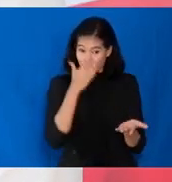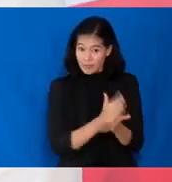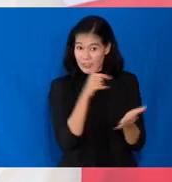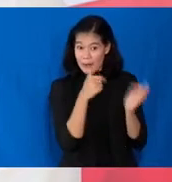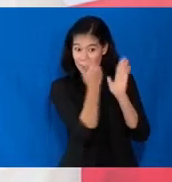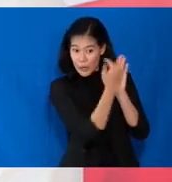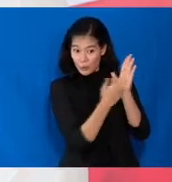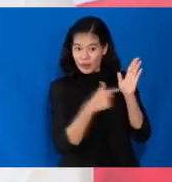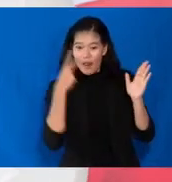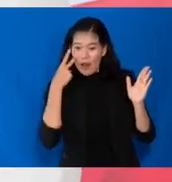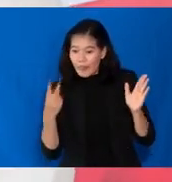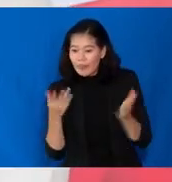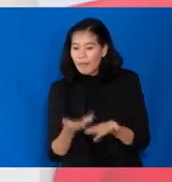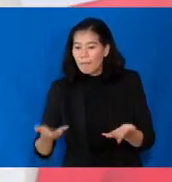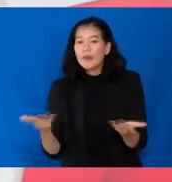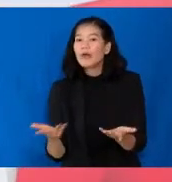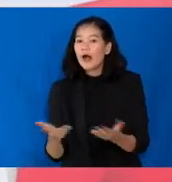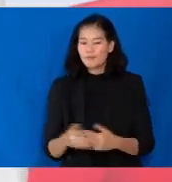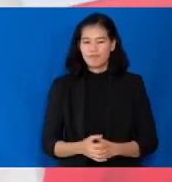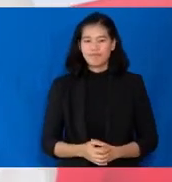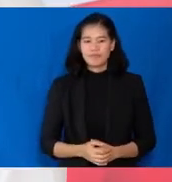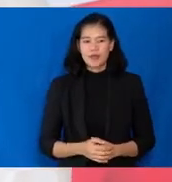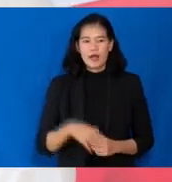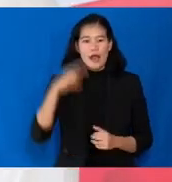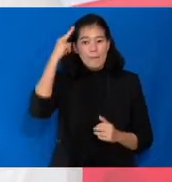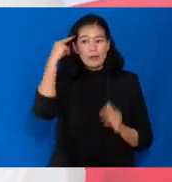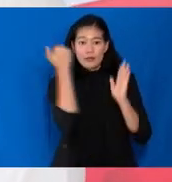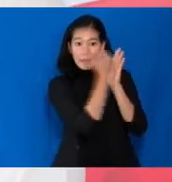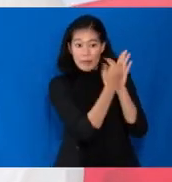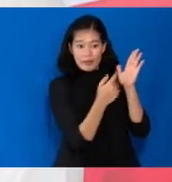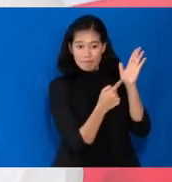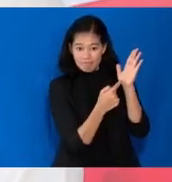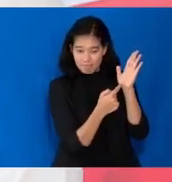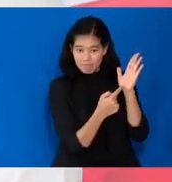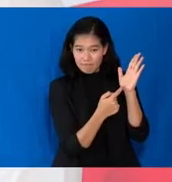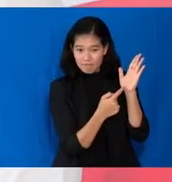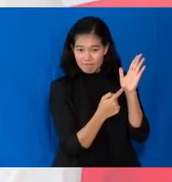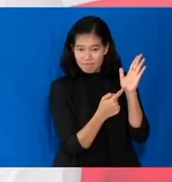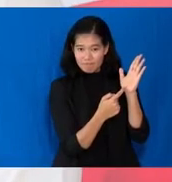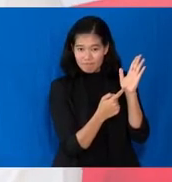dilapangan Peraturan Pemerintah ini mengatur bahwa